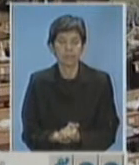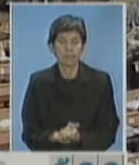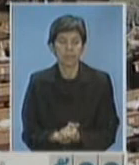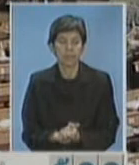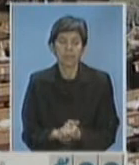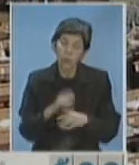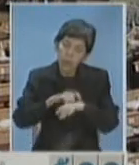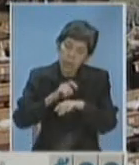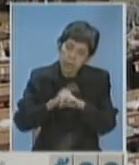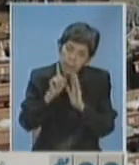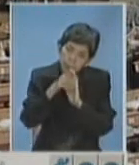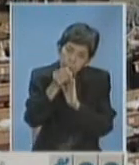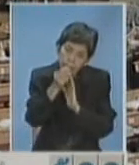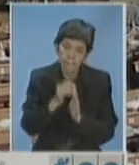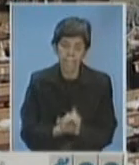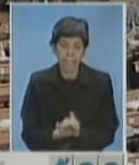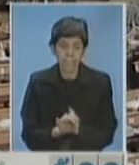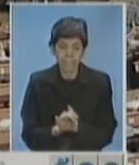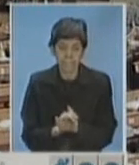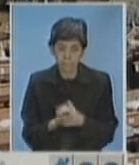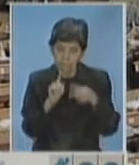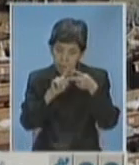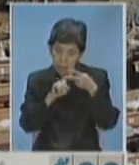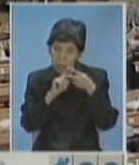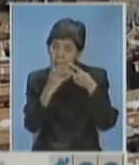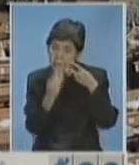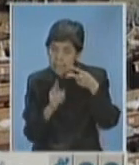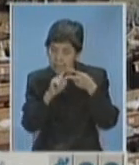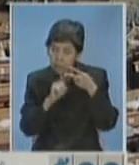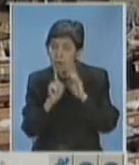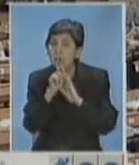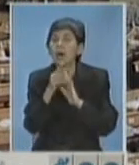านจะใช้เวลาอีกสักกี่นาทีสองประเด็นของท่านน่ะ